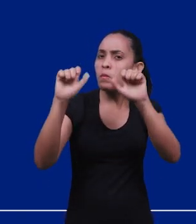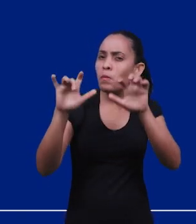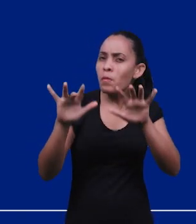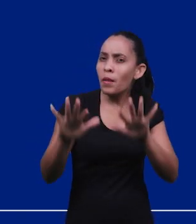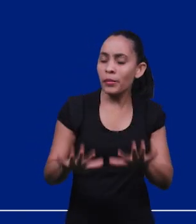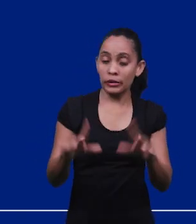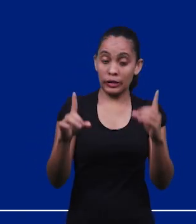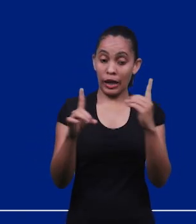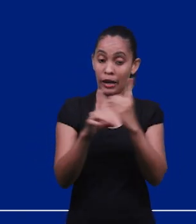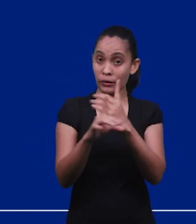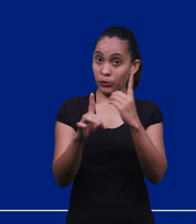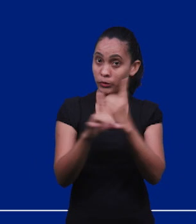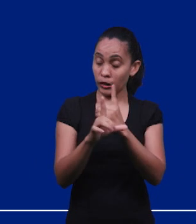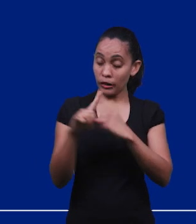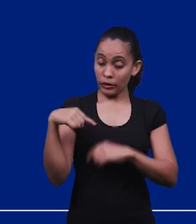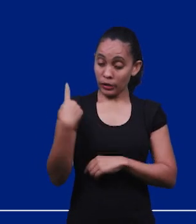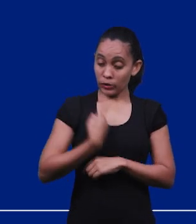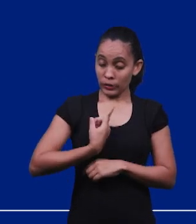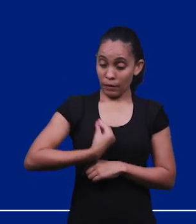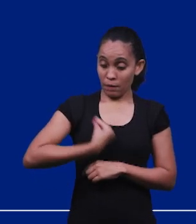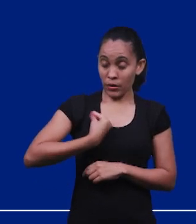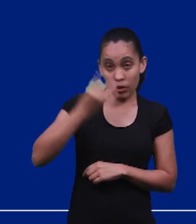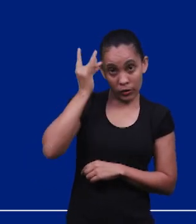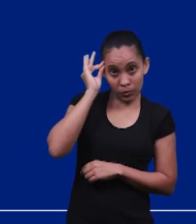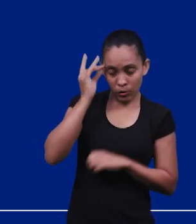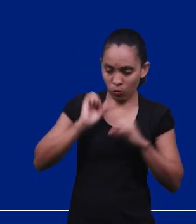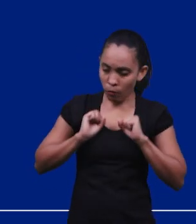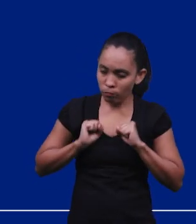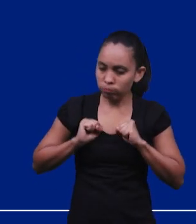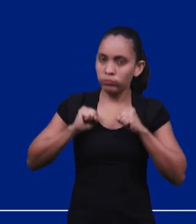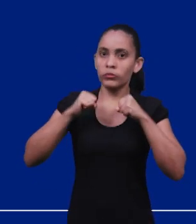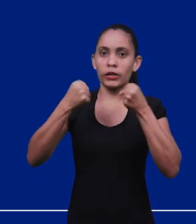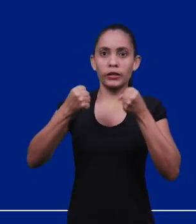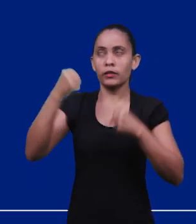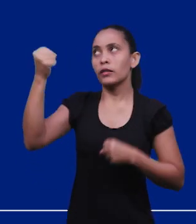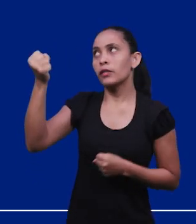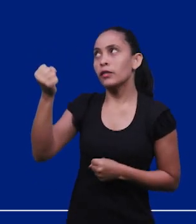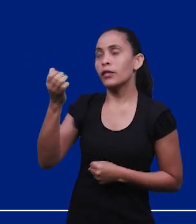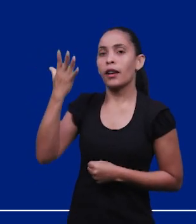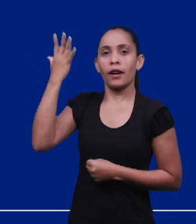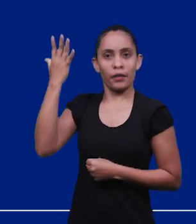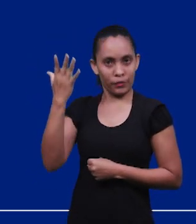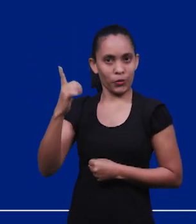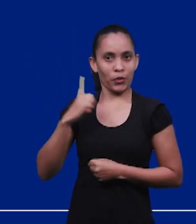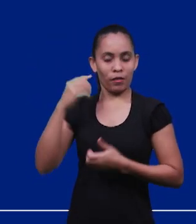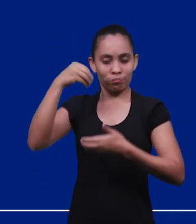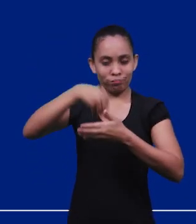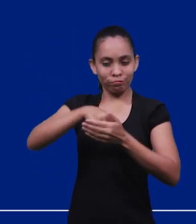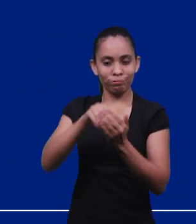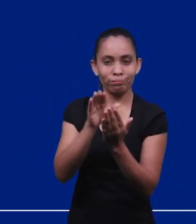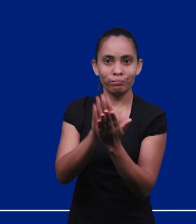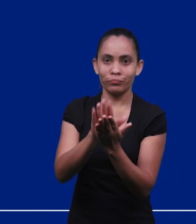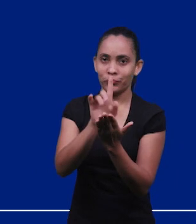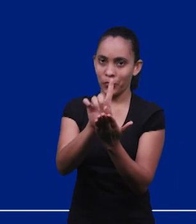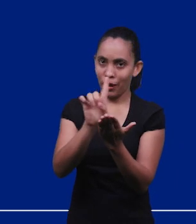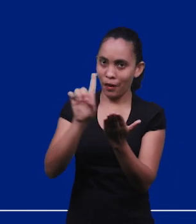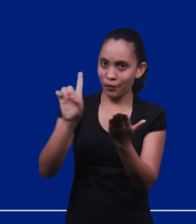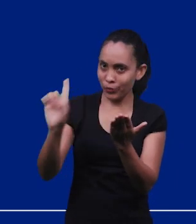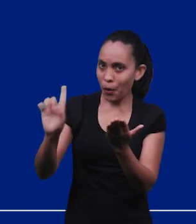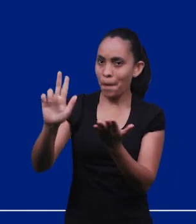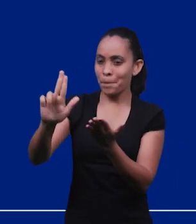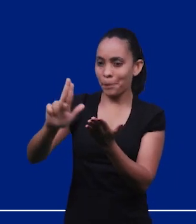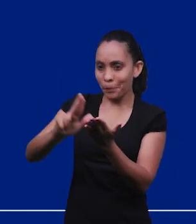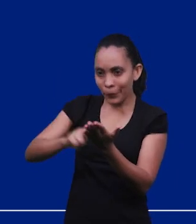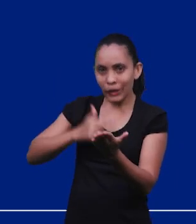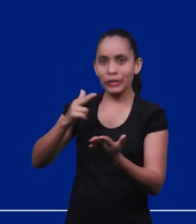une bénédiction car la doctrine nous fortifie spirituellement dans les révélations contenues dans la parole de Dieu.